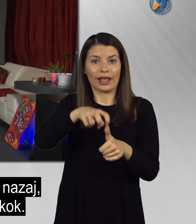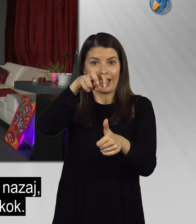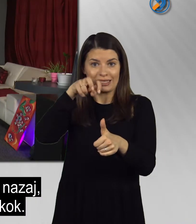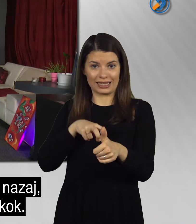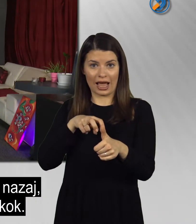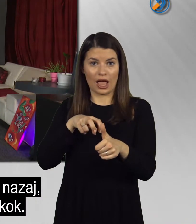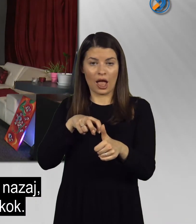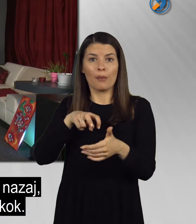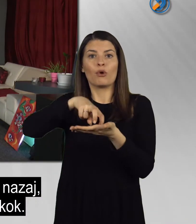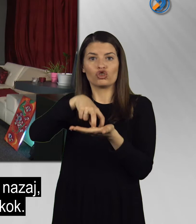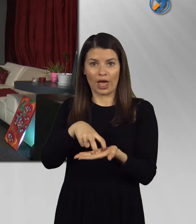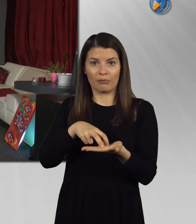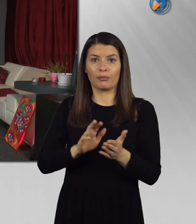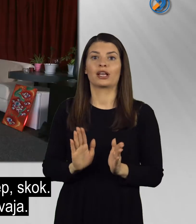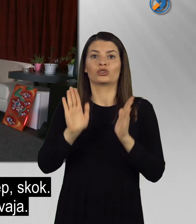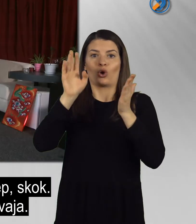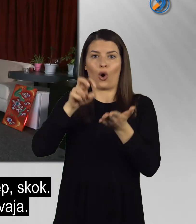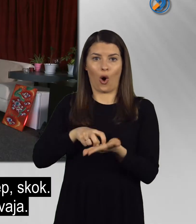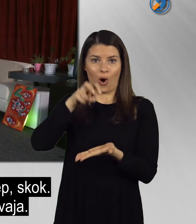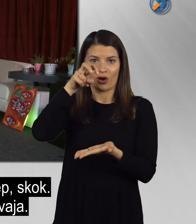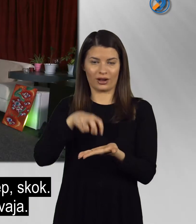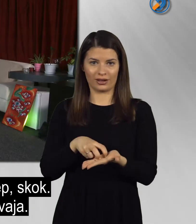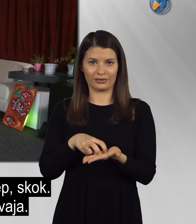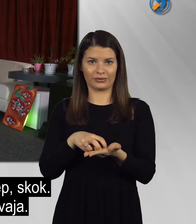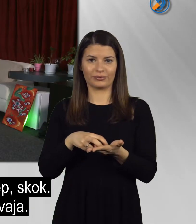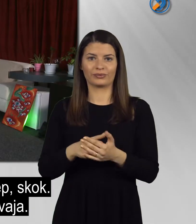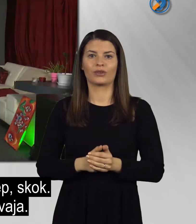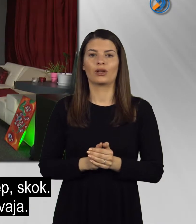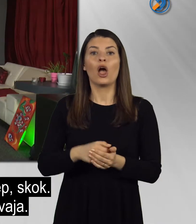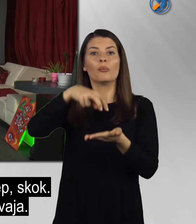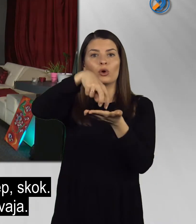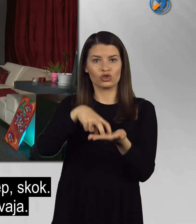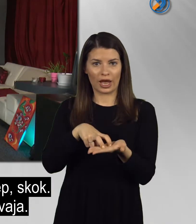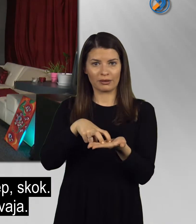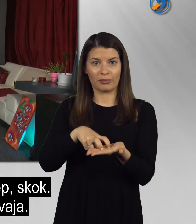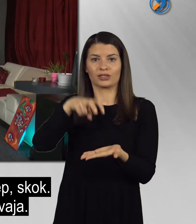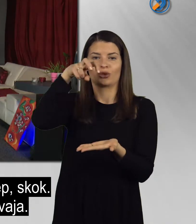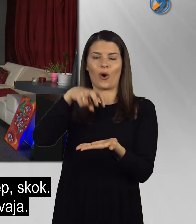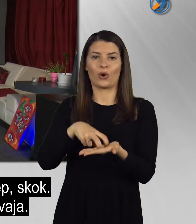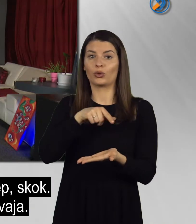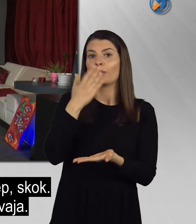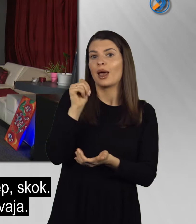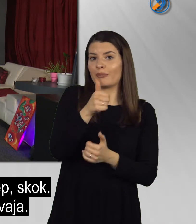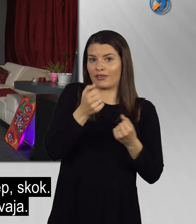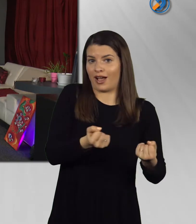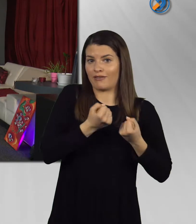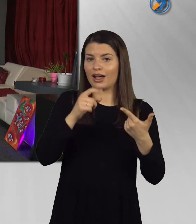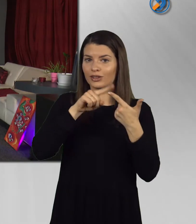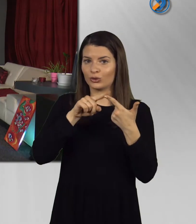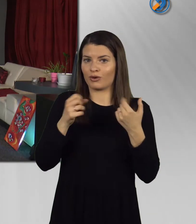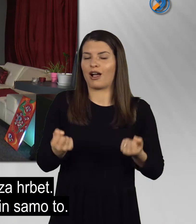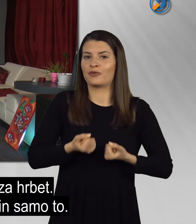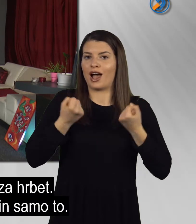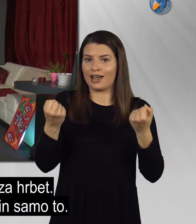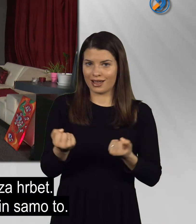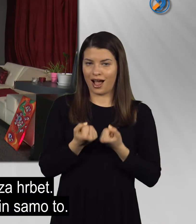široki počep, skok, počep, noge, počep, skok. To je bila prva vaja.